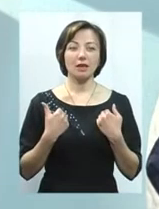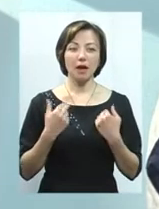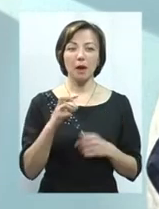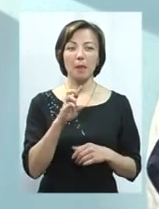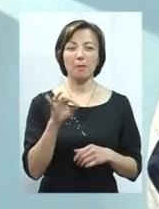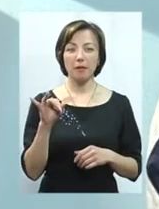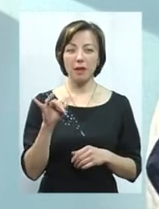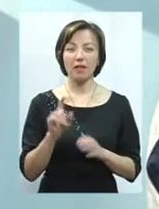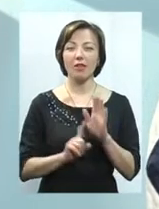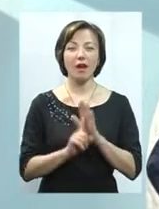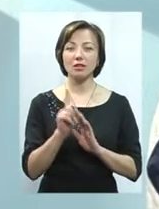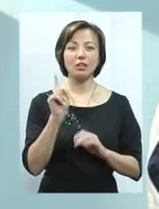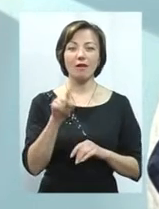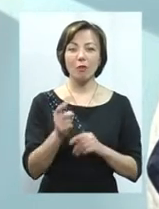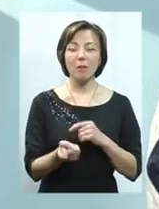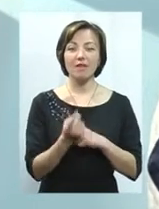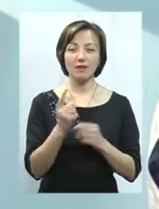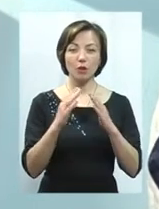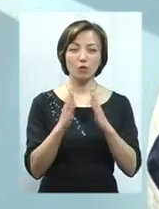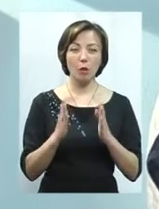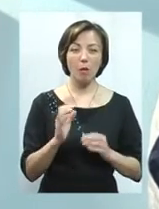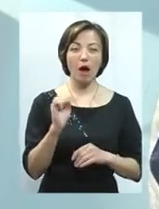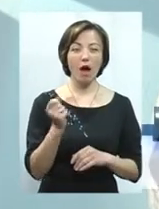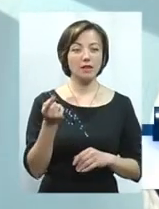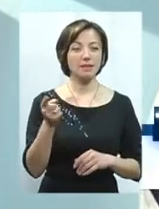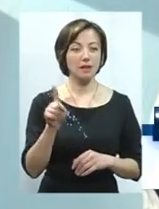що він з'явився вдома, а з того,